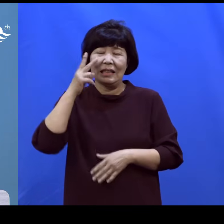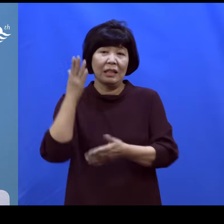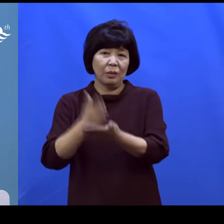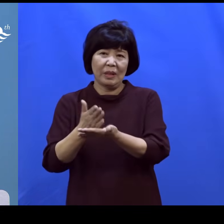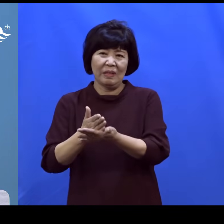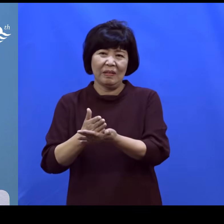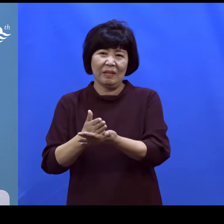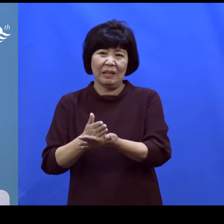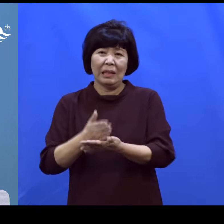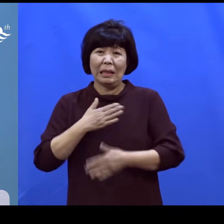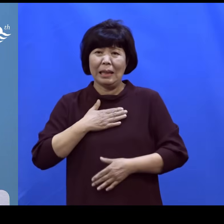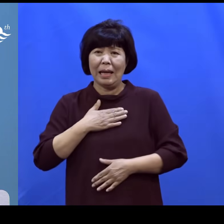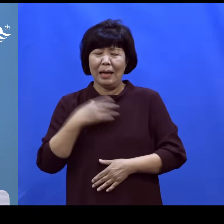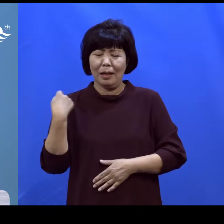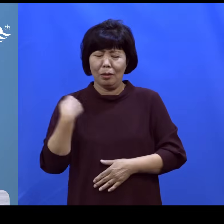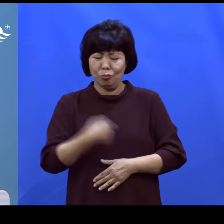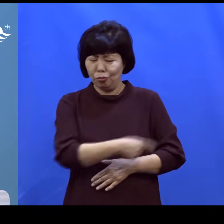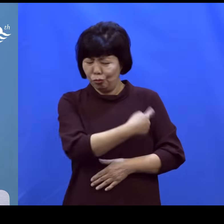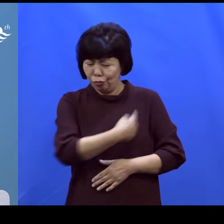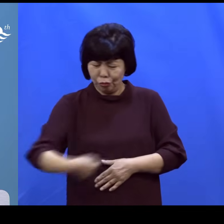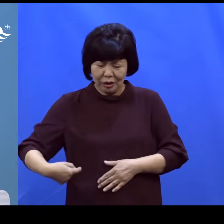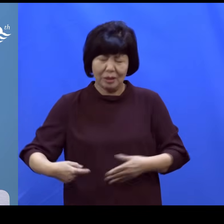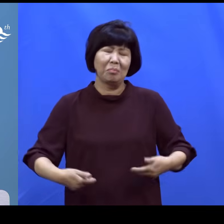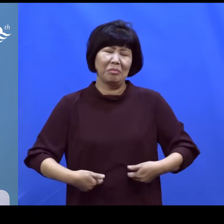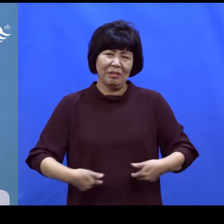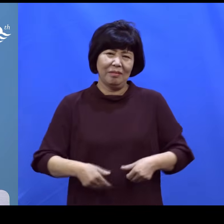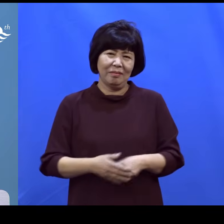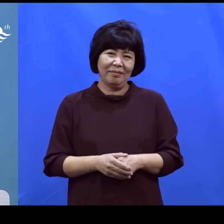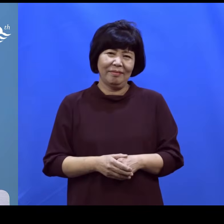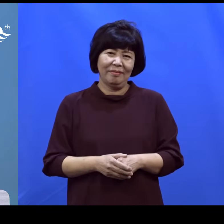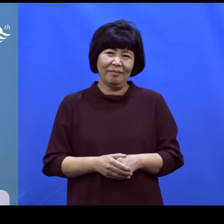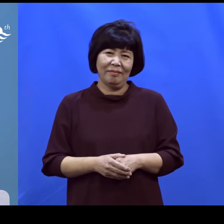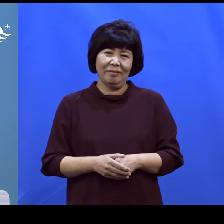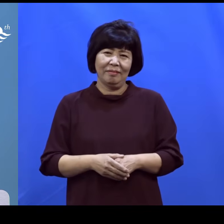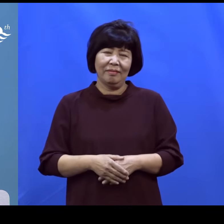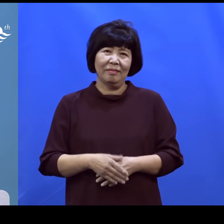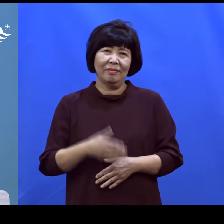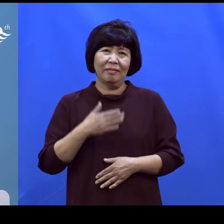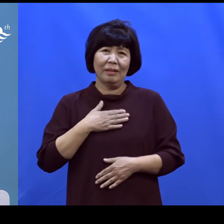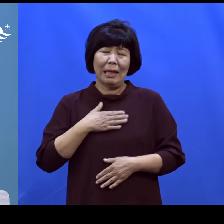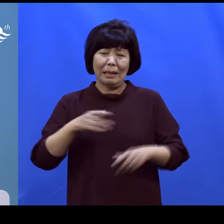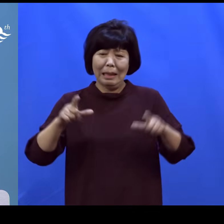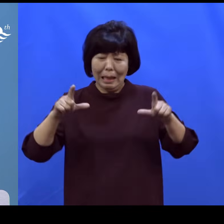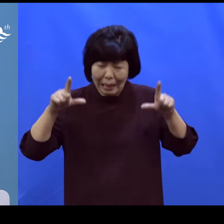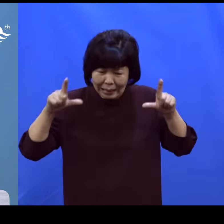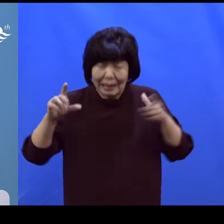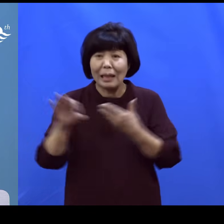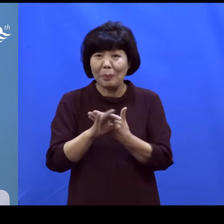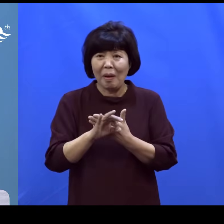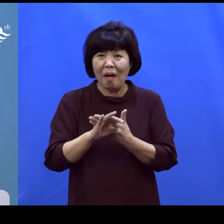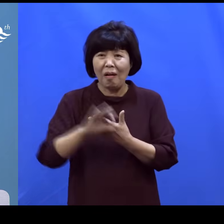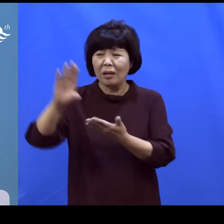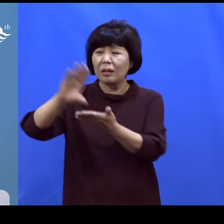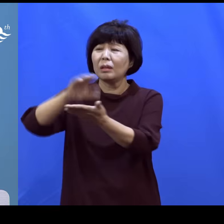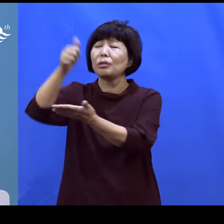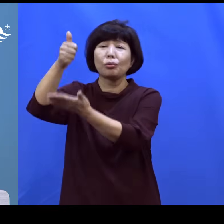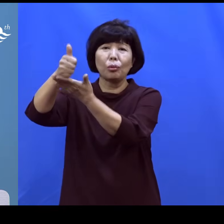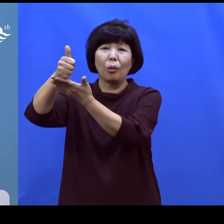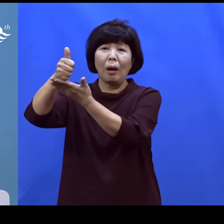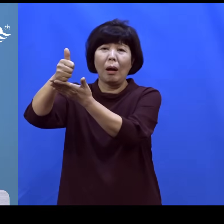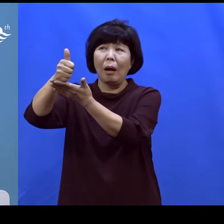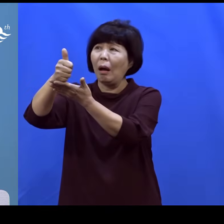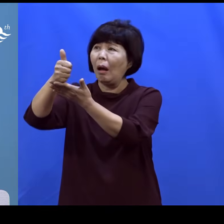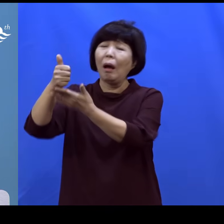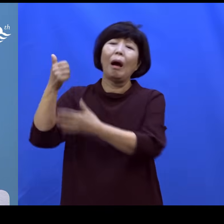부인하지 않으면 그리스도를 드러낼 수가 없어요. 나라는 존재를 부각하기 위해 그리스도를 묻어버리지 않는. 그러니까 요한은 끊임없이 그가